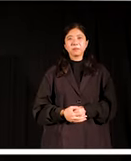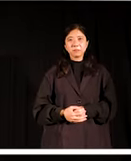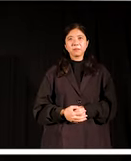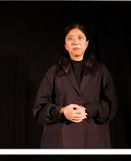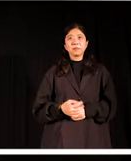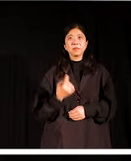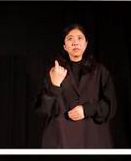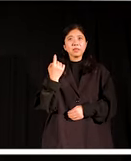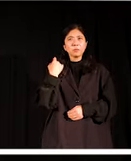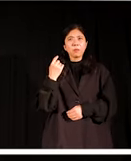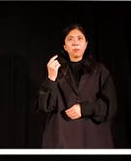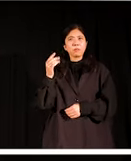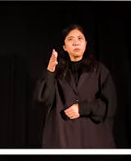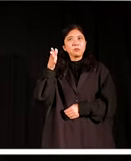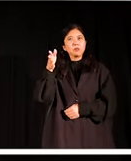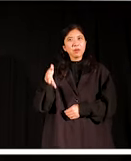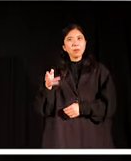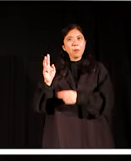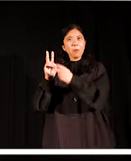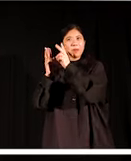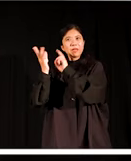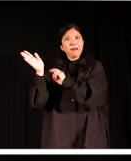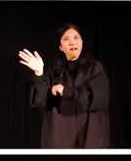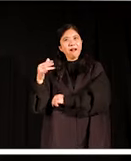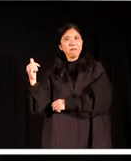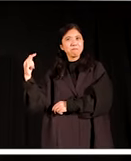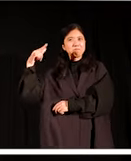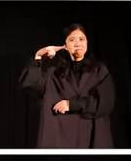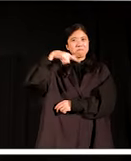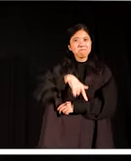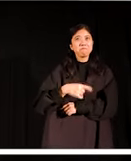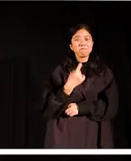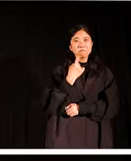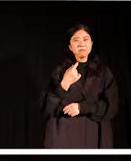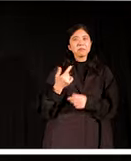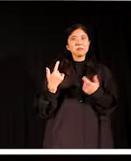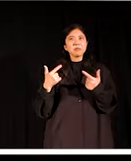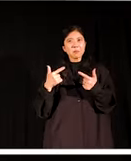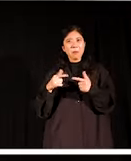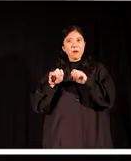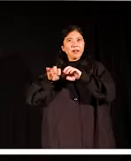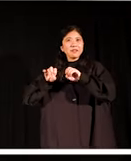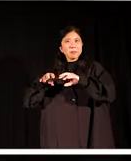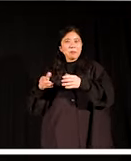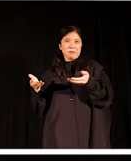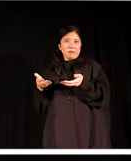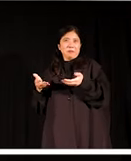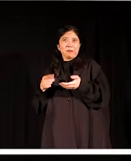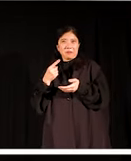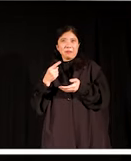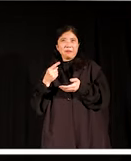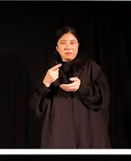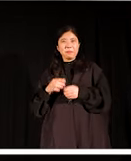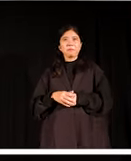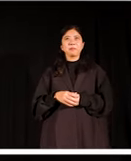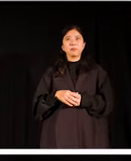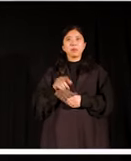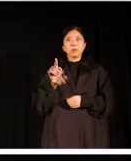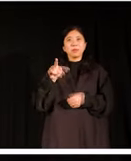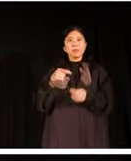は昨日夕方え沖縄から参りましたえ普段はですねラジオ局に務めておりますフリーアナウンサーの